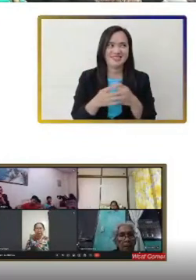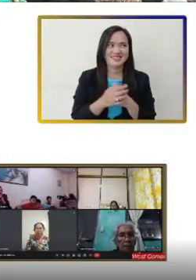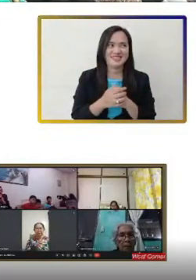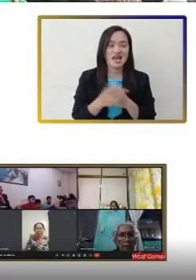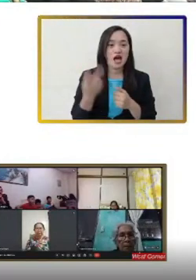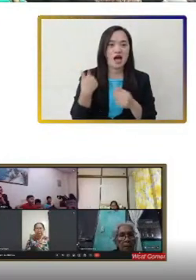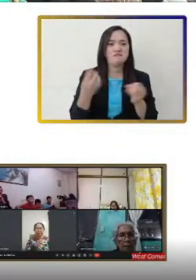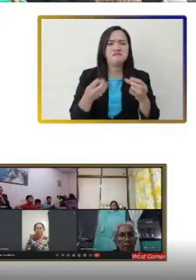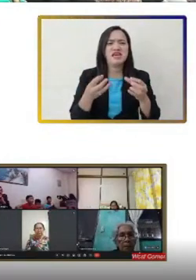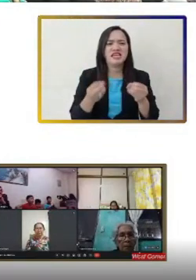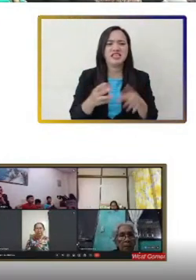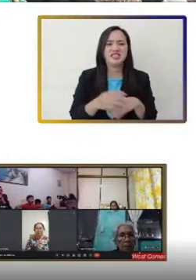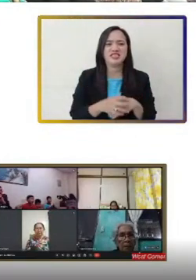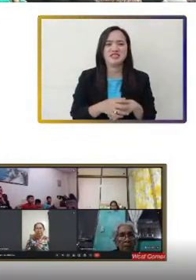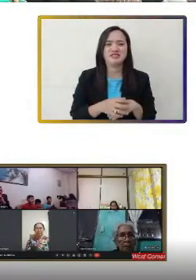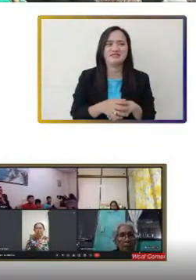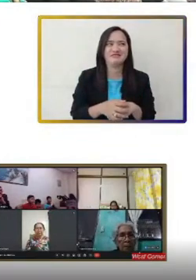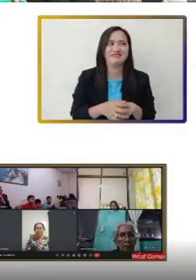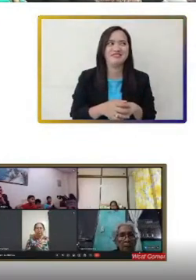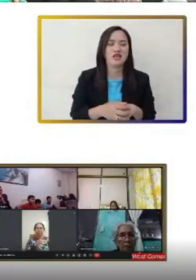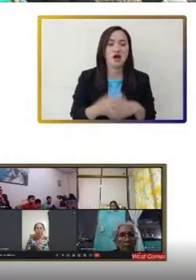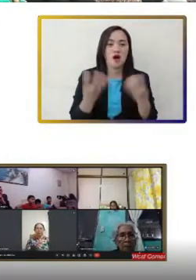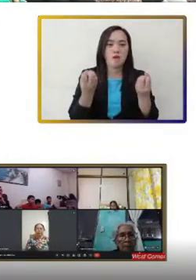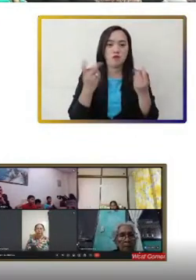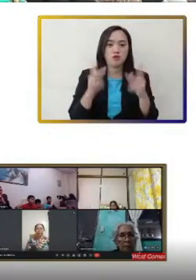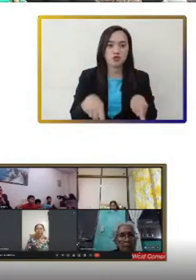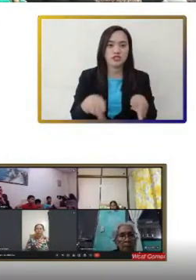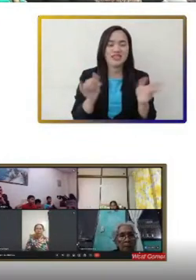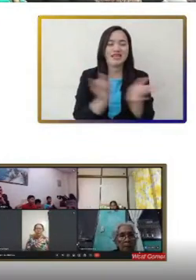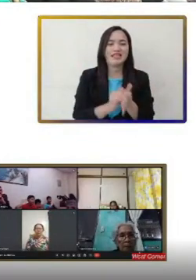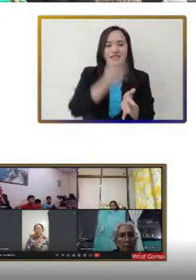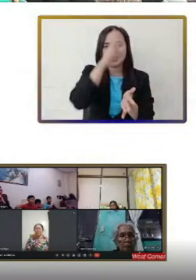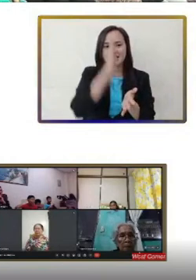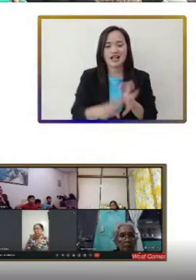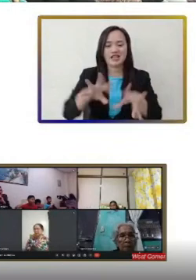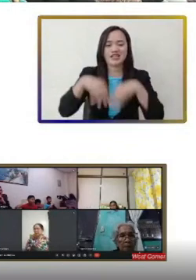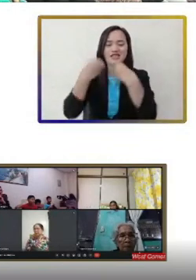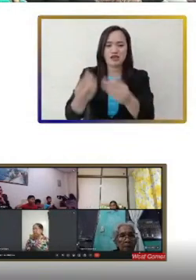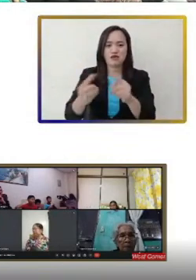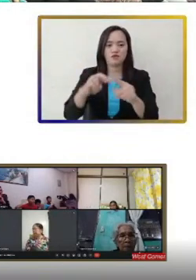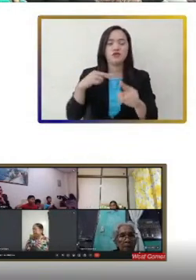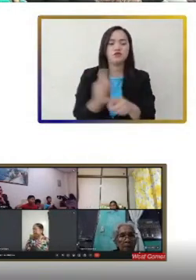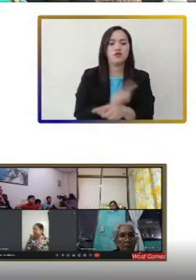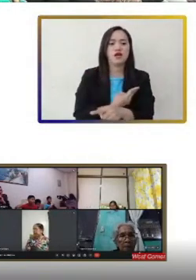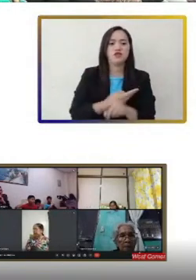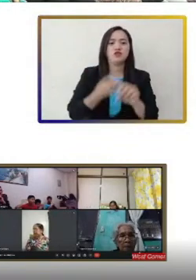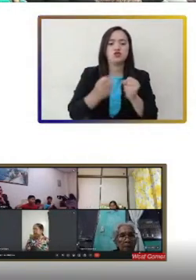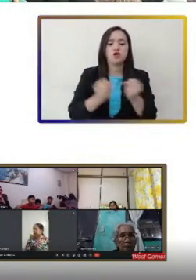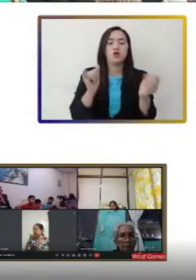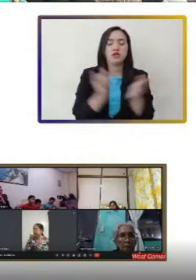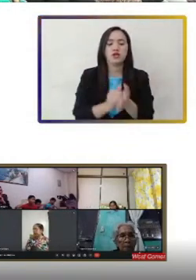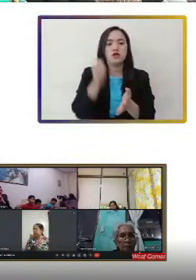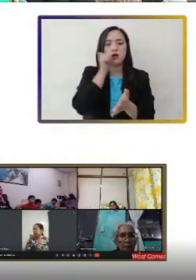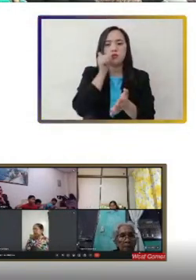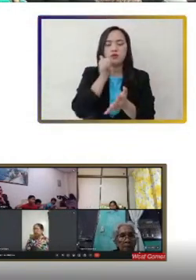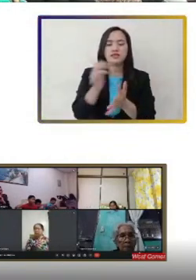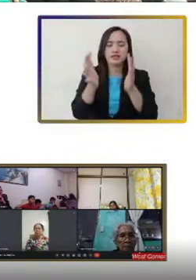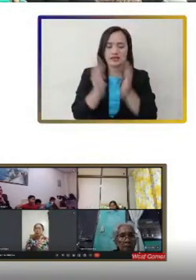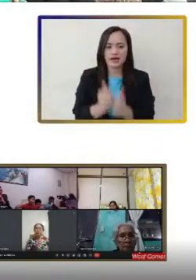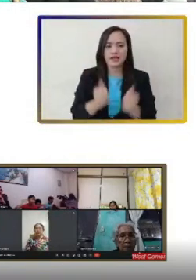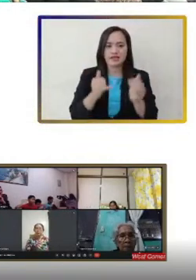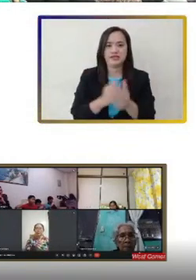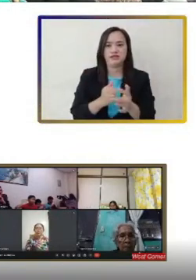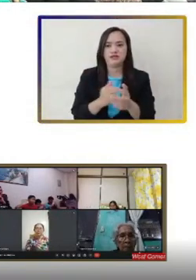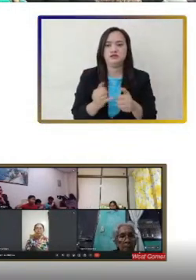afterwards, mababasa muna uli, and it came to pass. Tapos na. See? Kaya mahalaga po